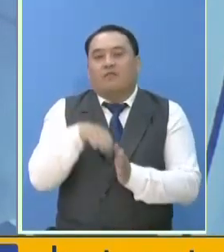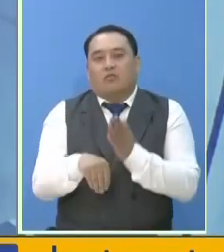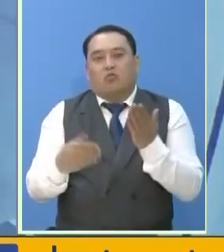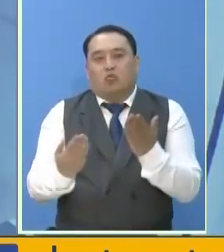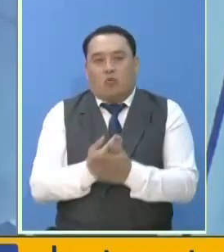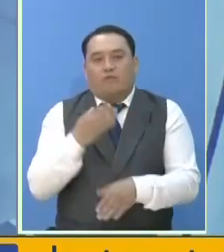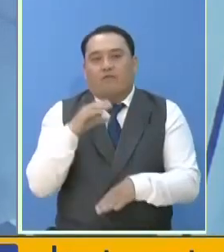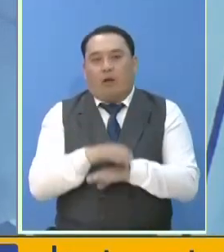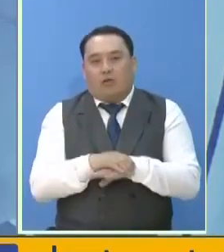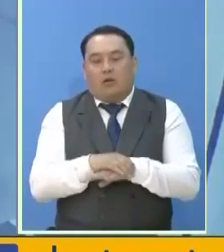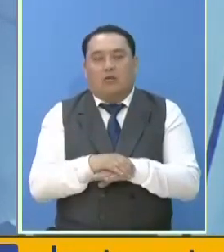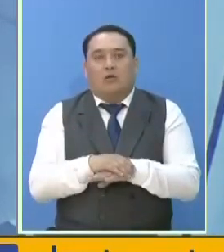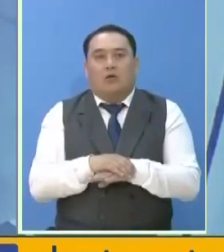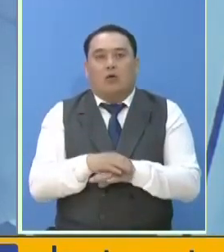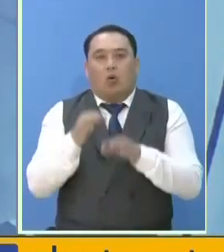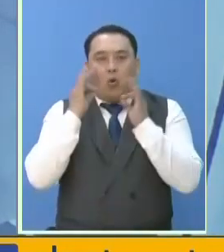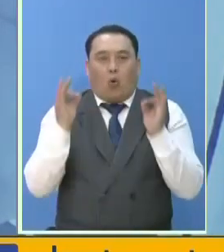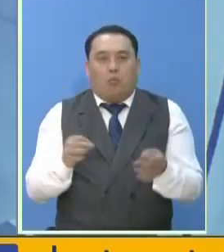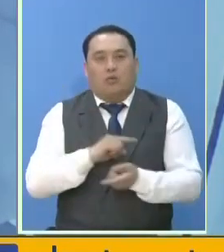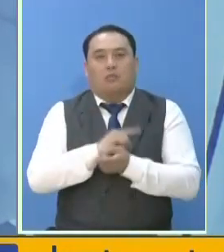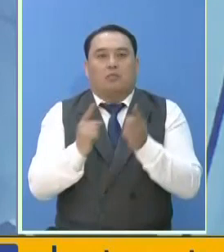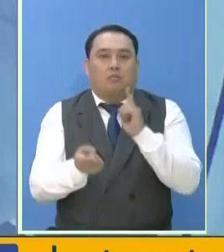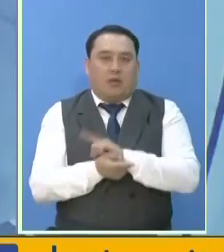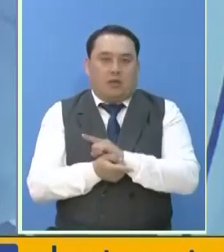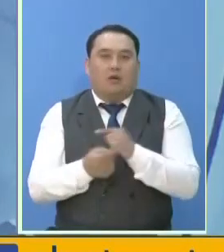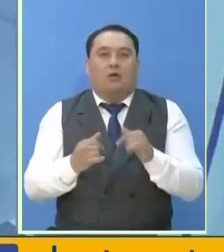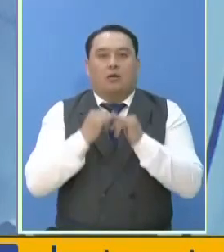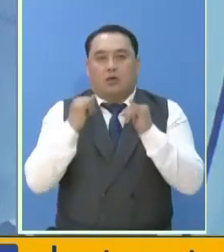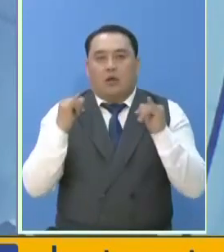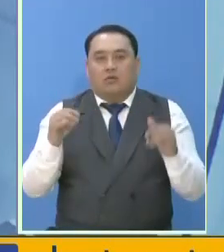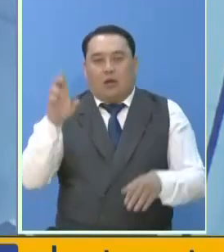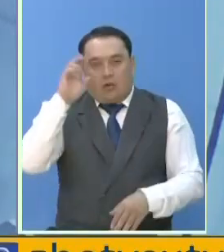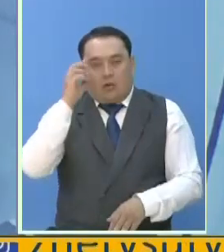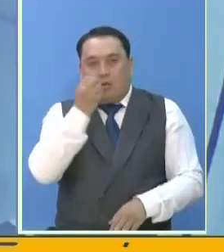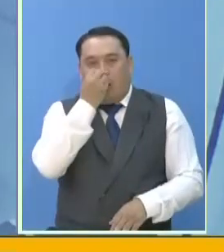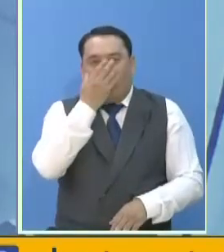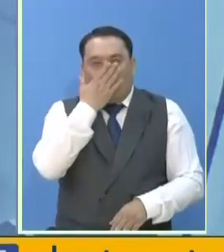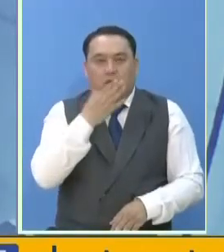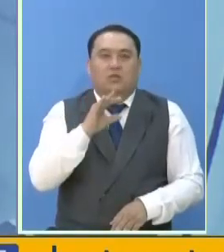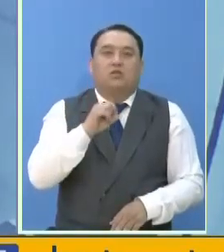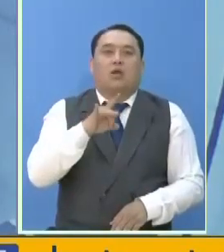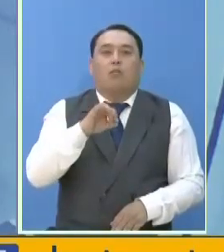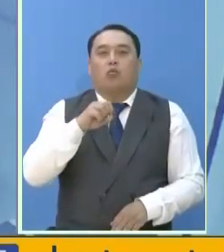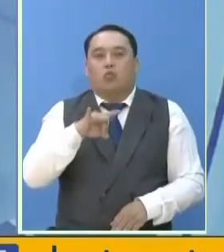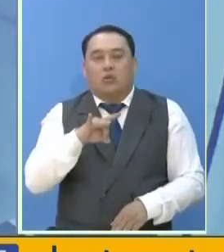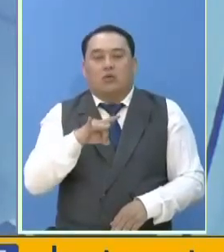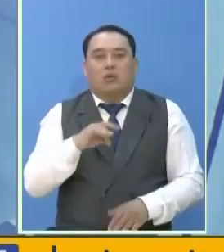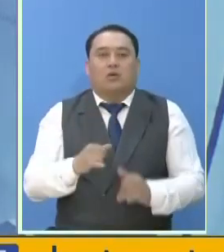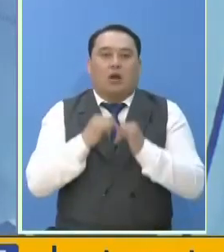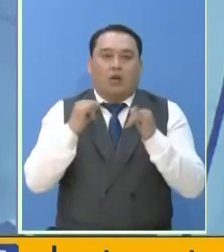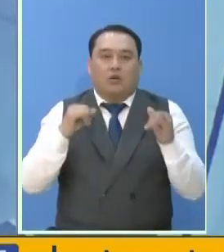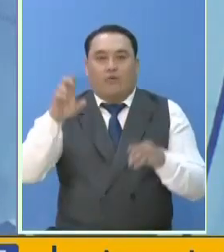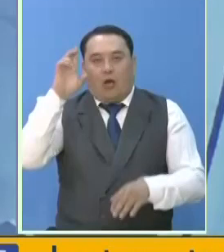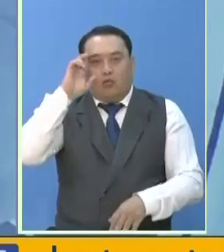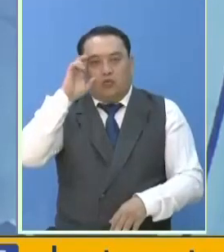новой факторно-бальной шкалы опыт был перенят с таких развитых стран, как Япония и Сингапур, а также многие